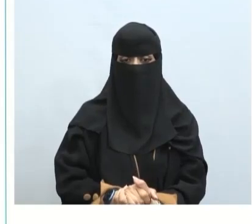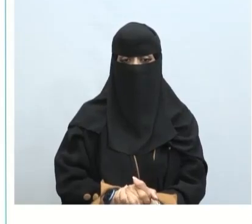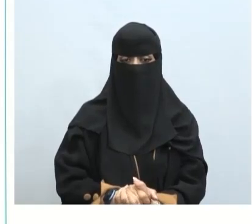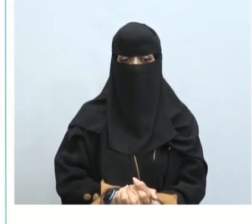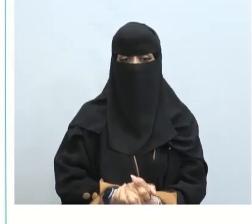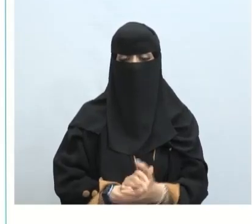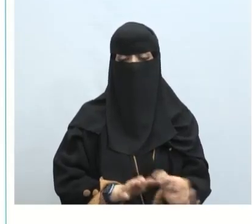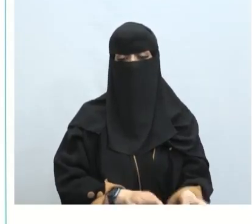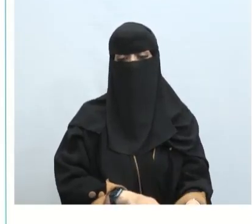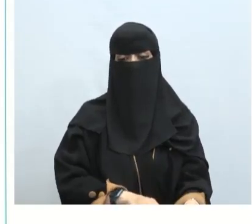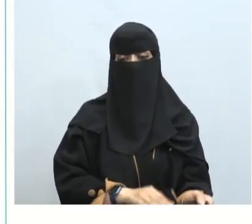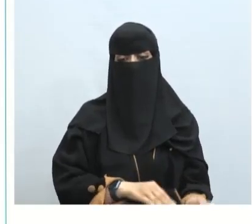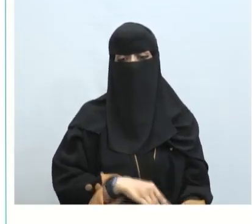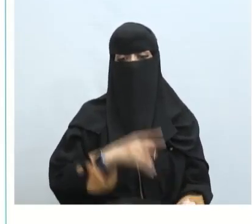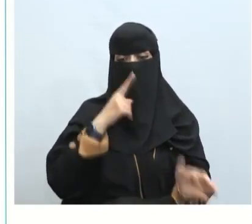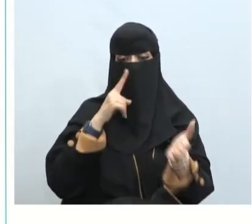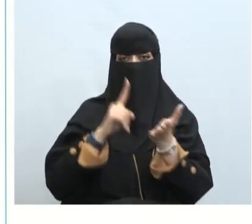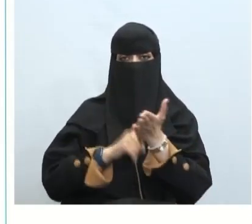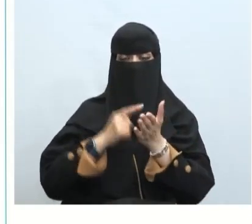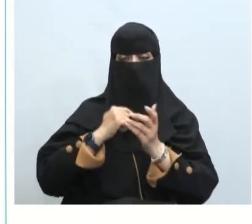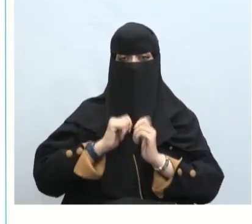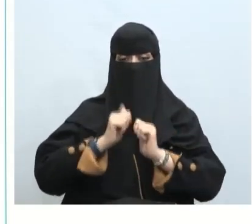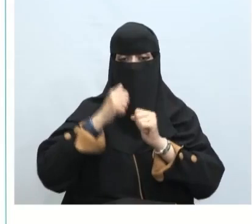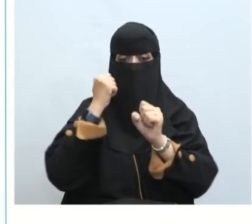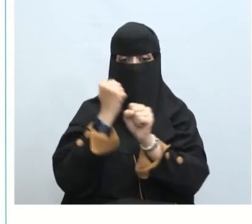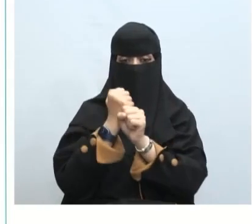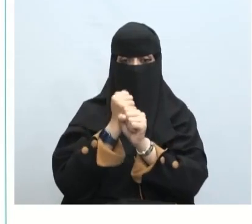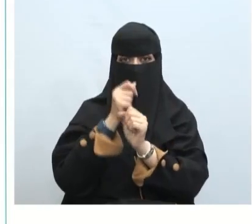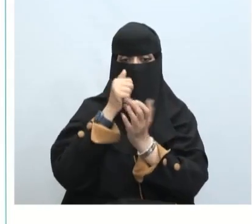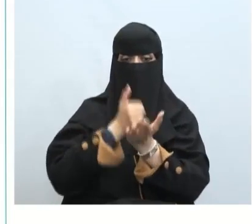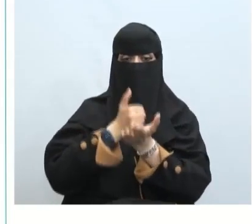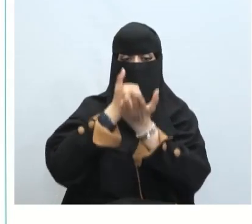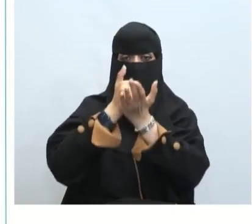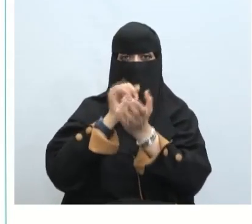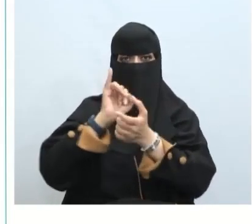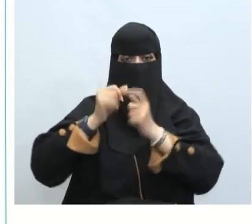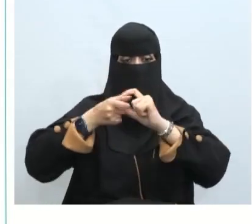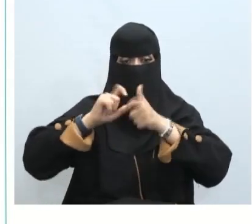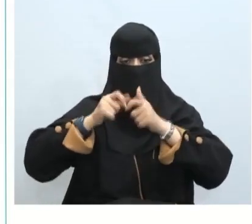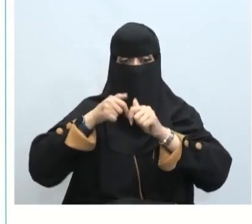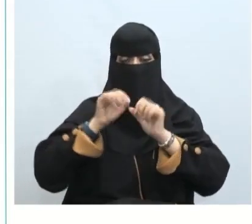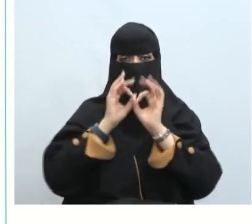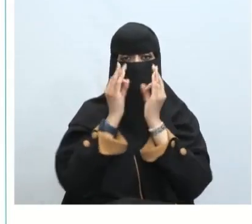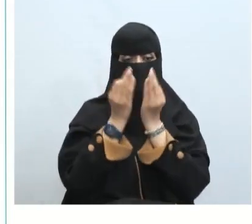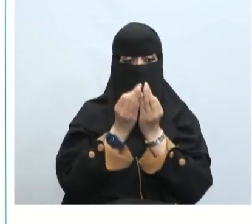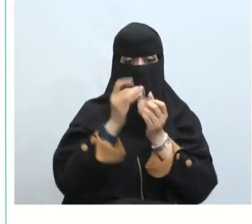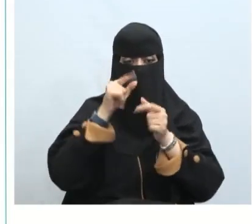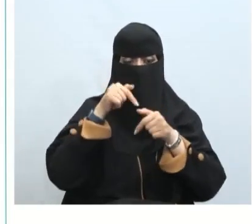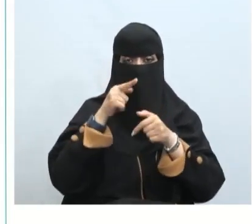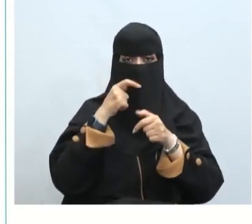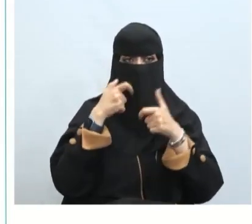مناسبا لعمر المتطوع كذلك ان تكون الاعمال التطوعيه